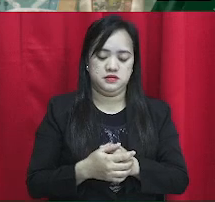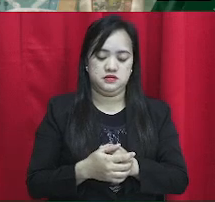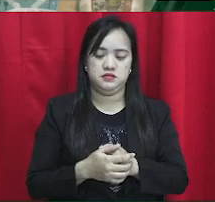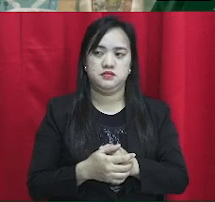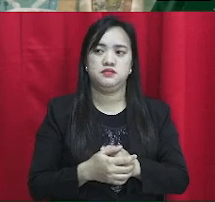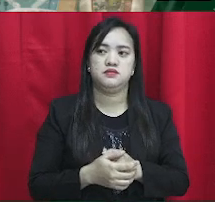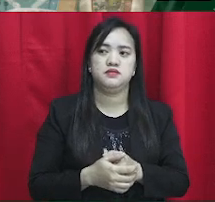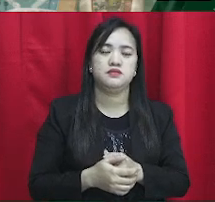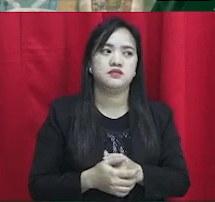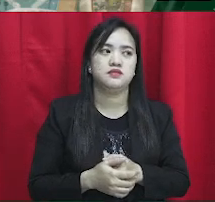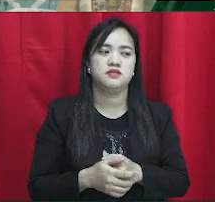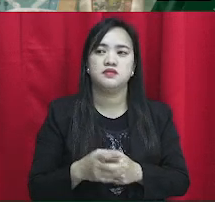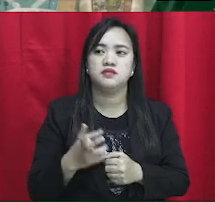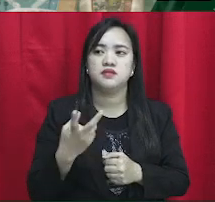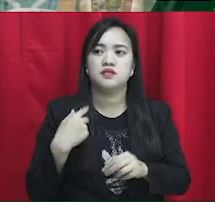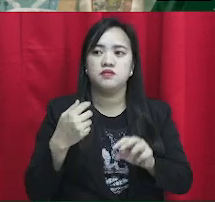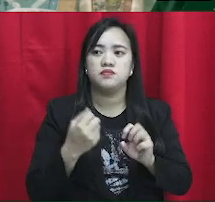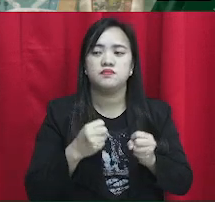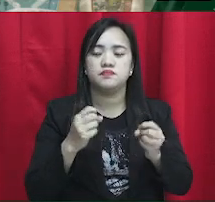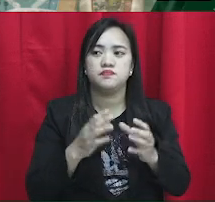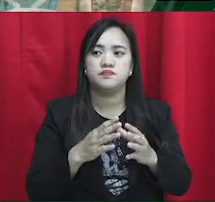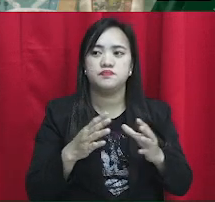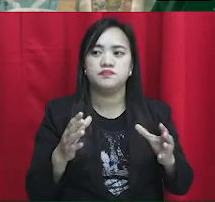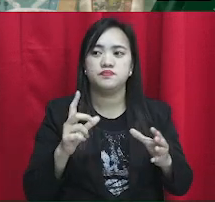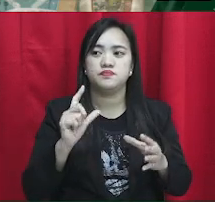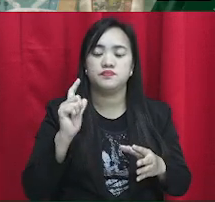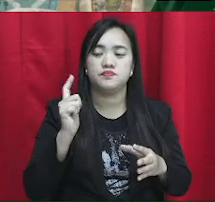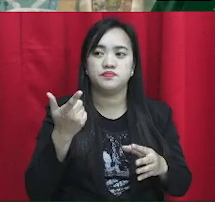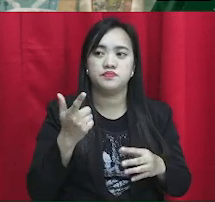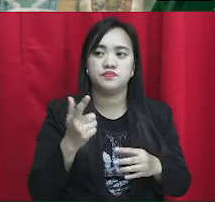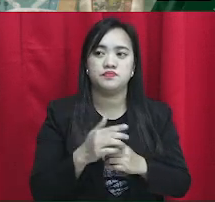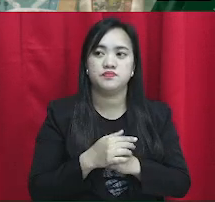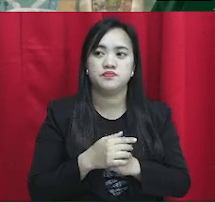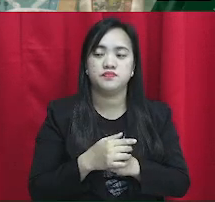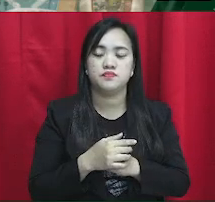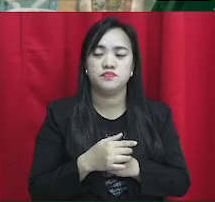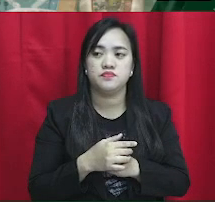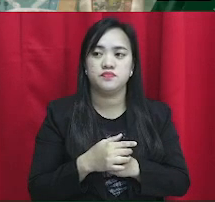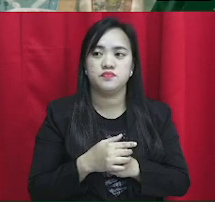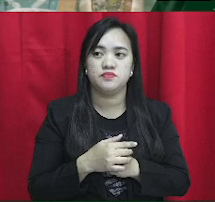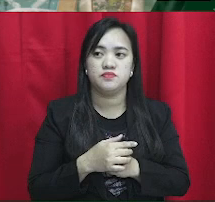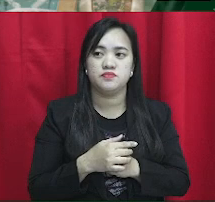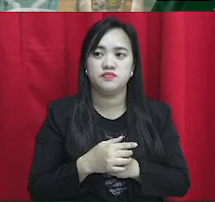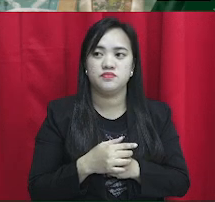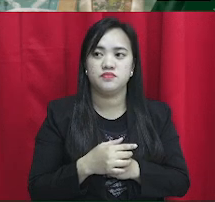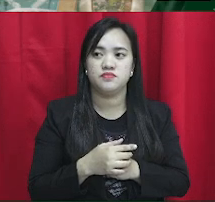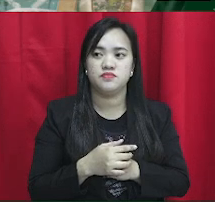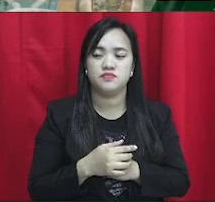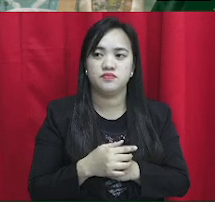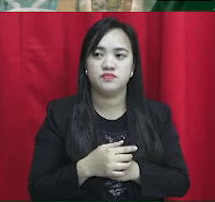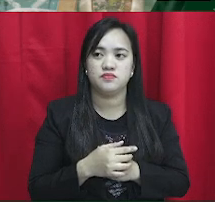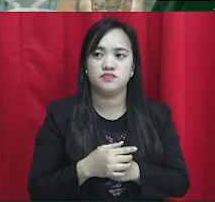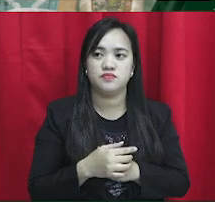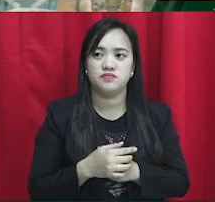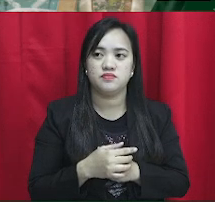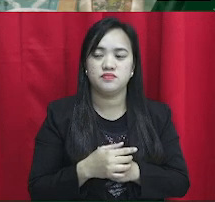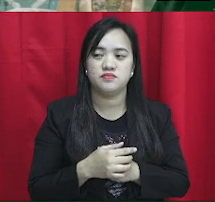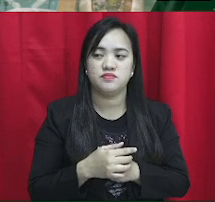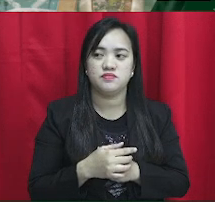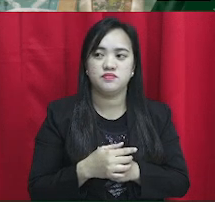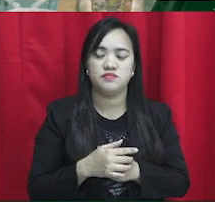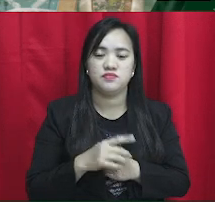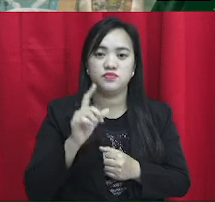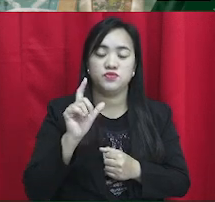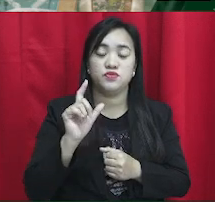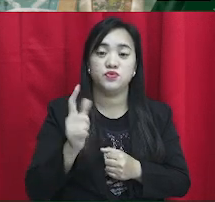ng fireworks. Ay, oo. Oo, yung 20,000 mo, hindi pa yan. Parang mga ching na lang, mga ilang putukan lang yan. Alamang mahal